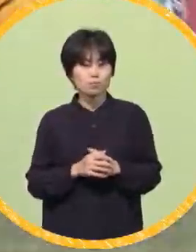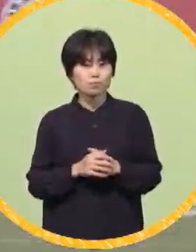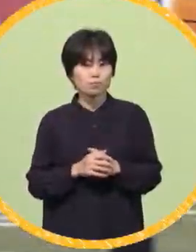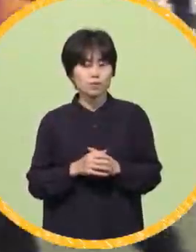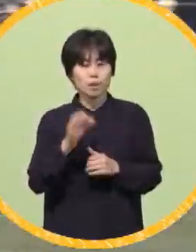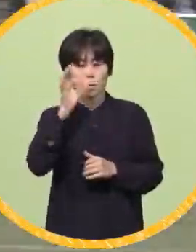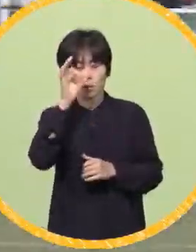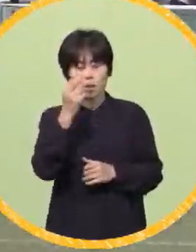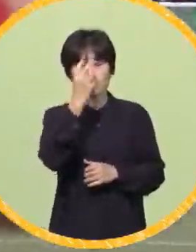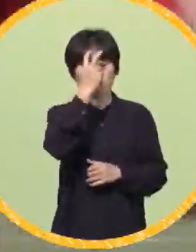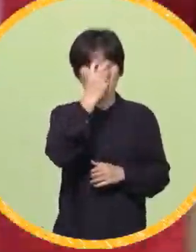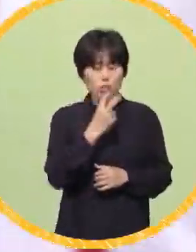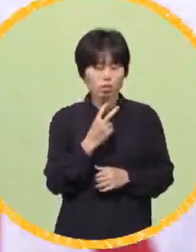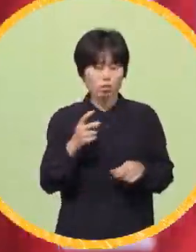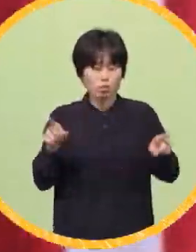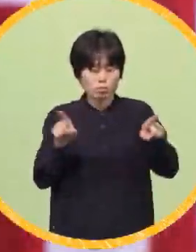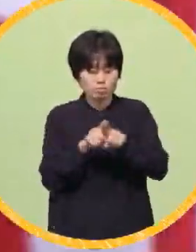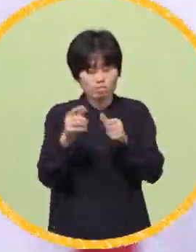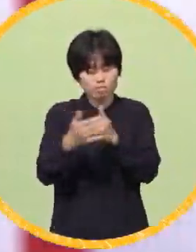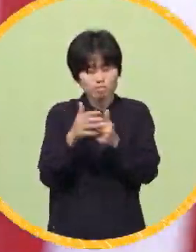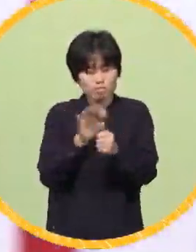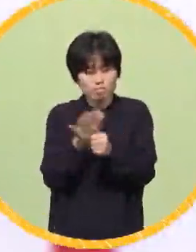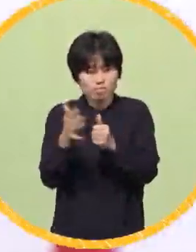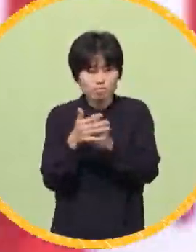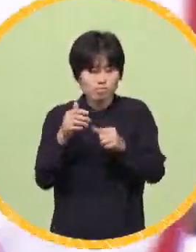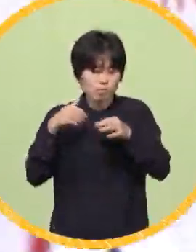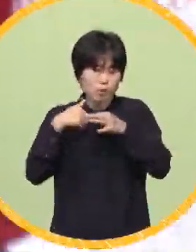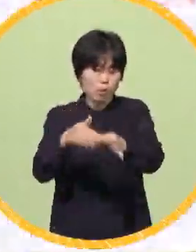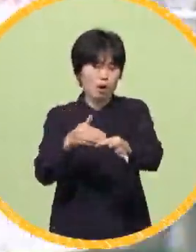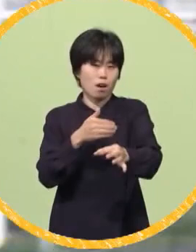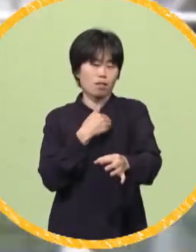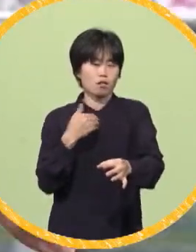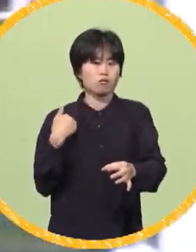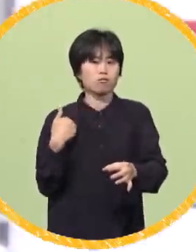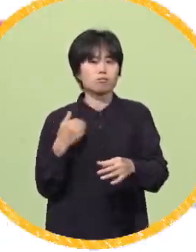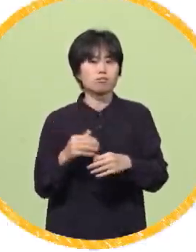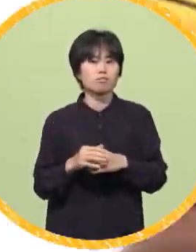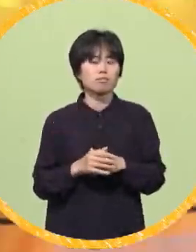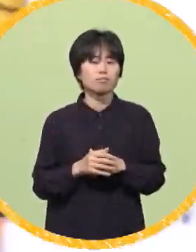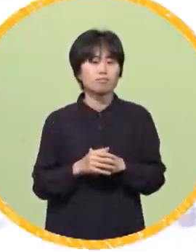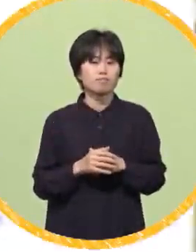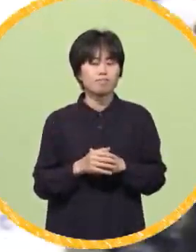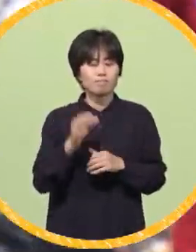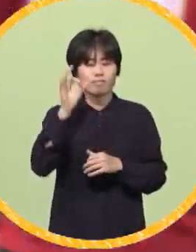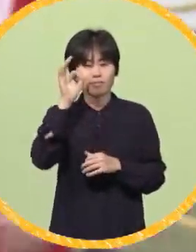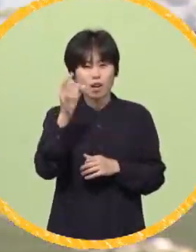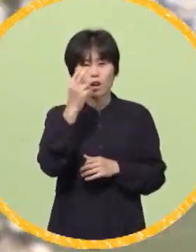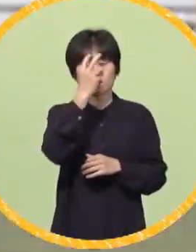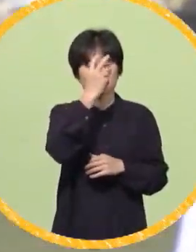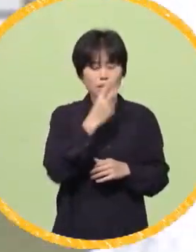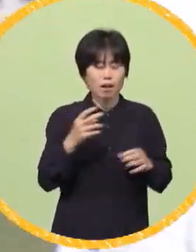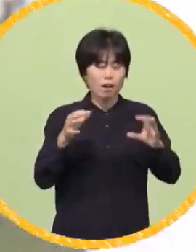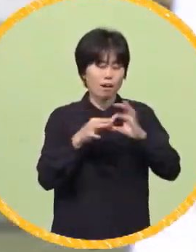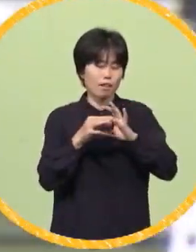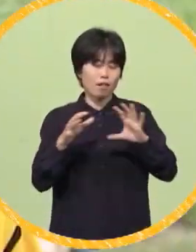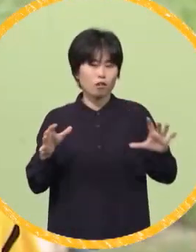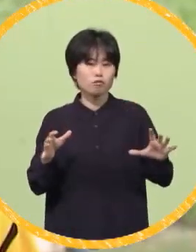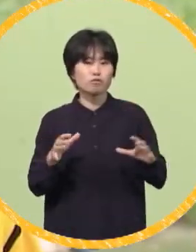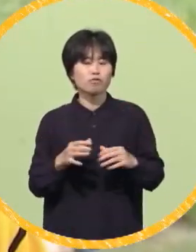人と見えない人が必ず協力しないとゴールって生まれないんですよ、その見えるとか見えないとか関係なくて、はい、